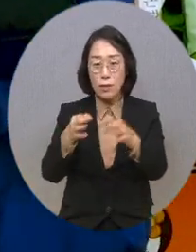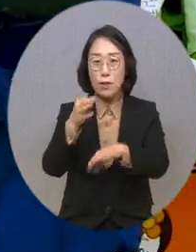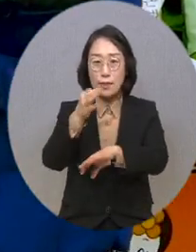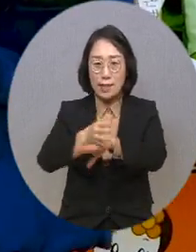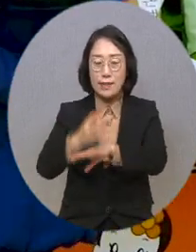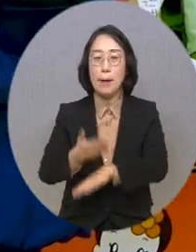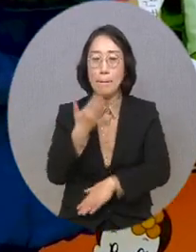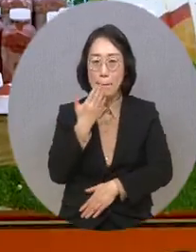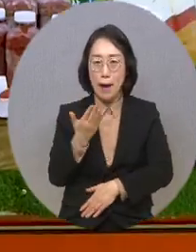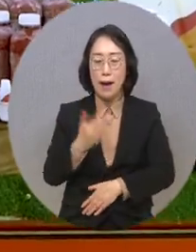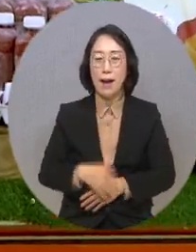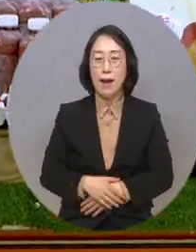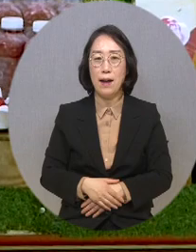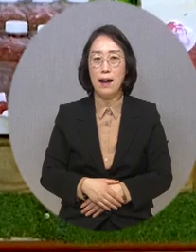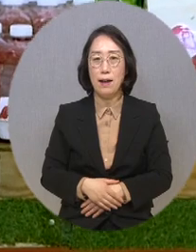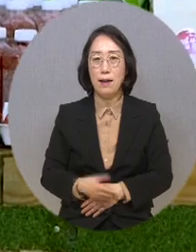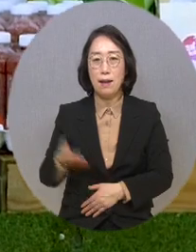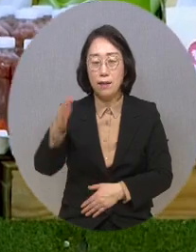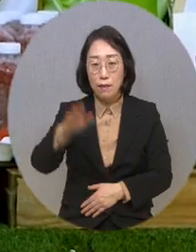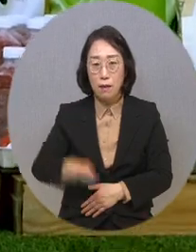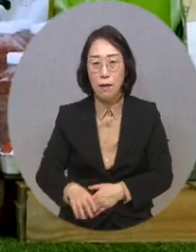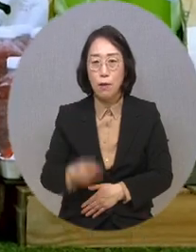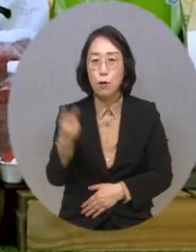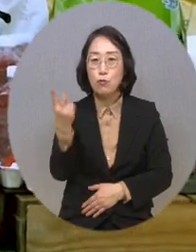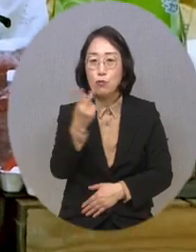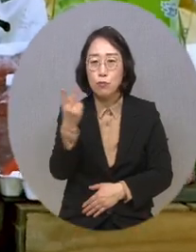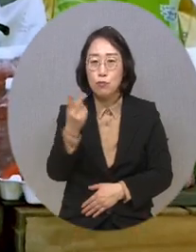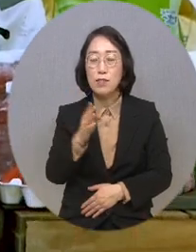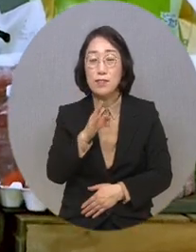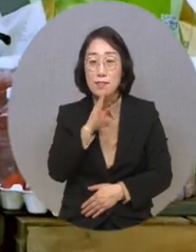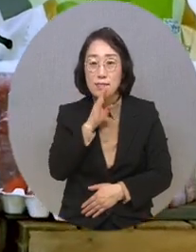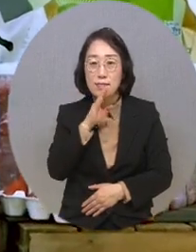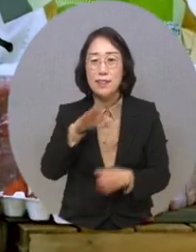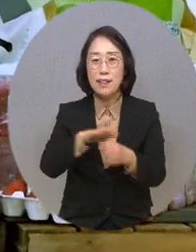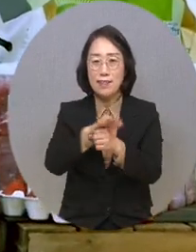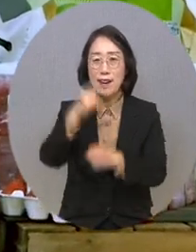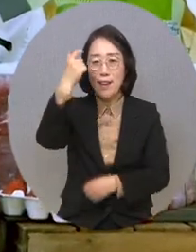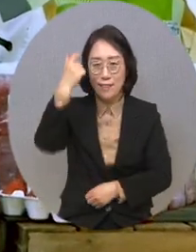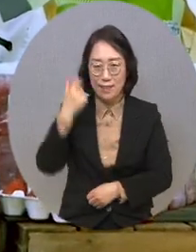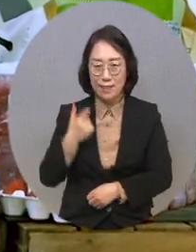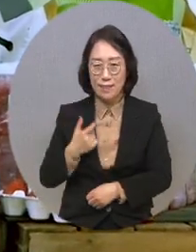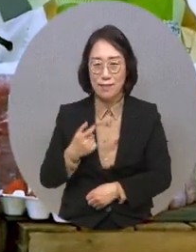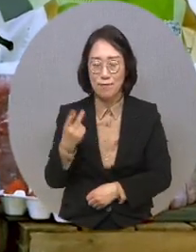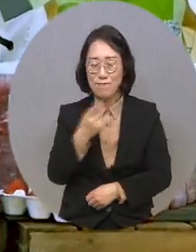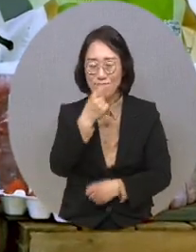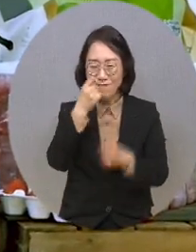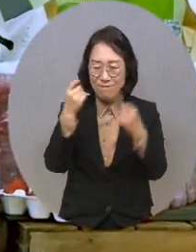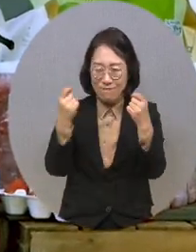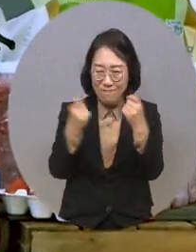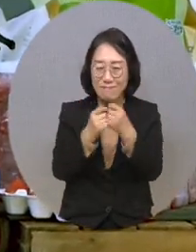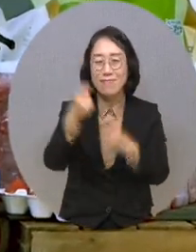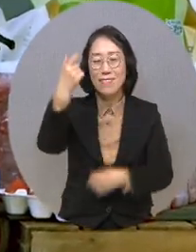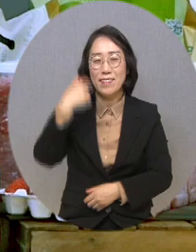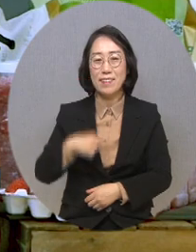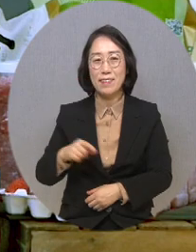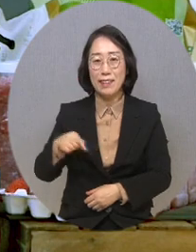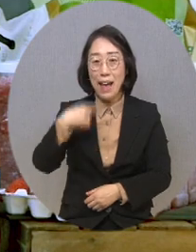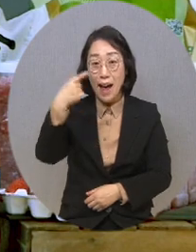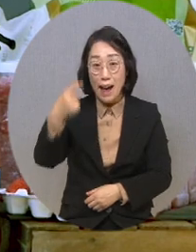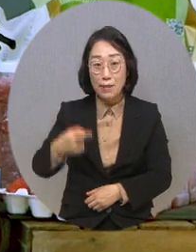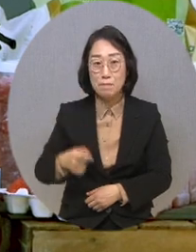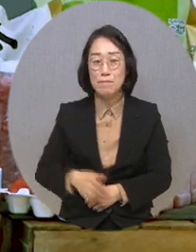예, 아유. 와. 근데 두 분이 정말 사랑이 느껴지네요. 느껴지죠? 둘이 엄청 사랑하는 것 같아요. 그래. 다음 생에 안